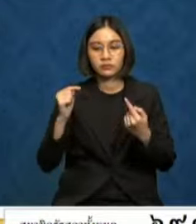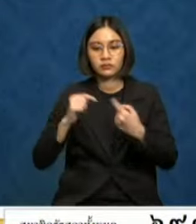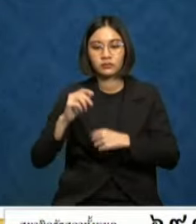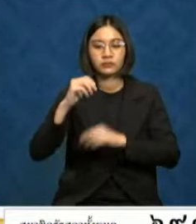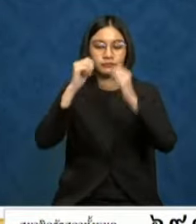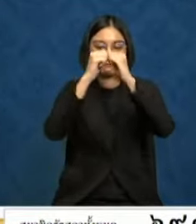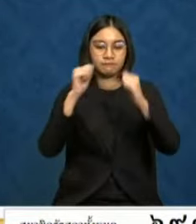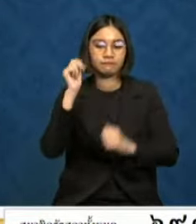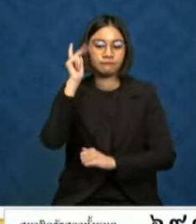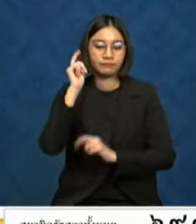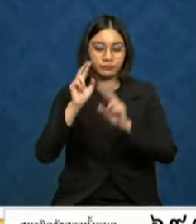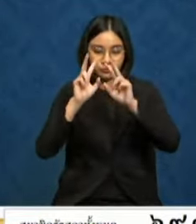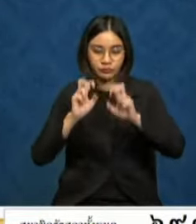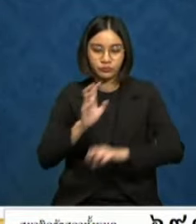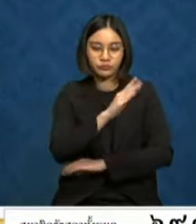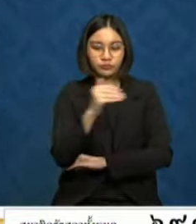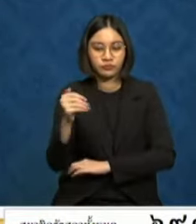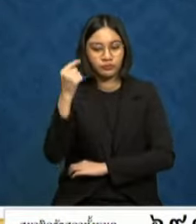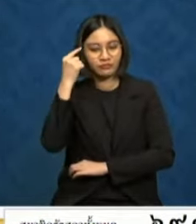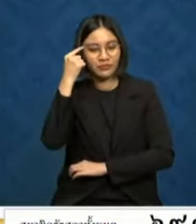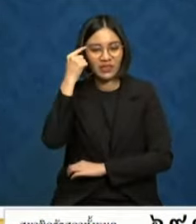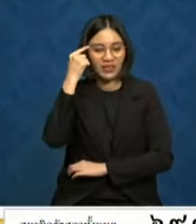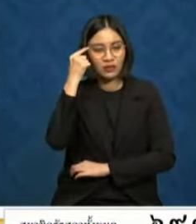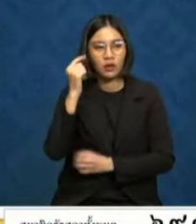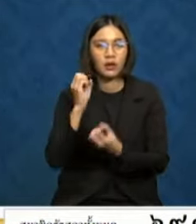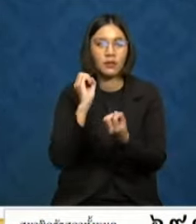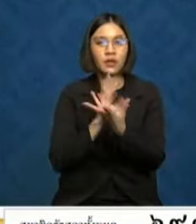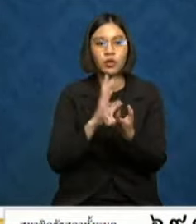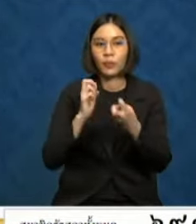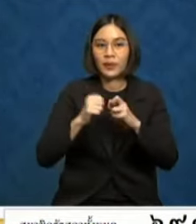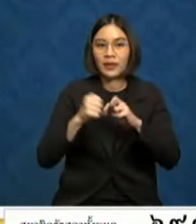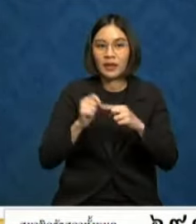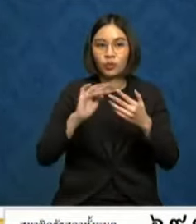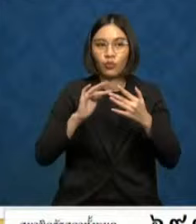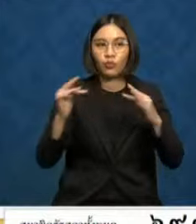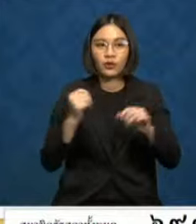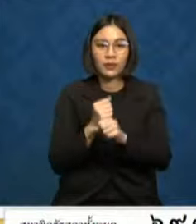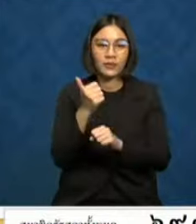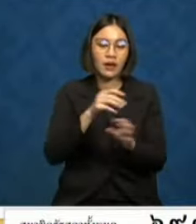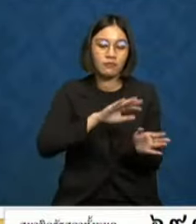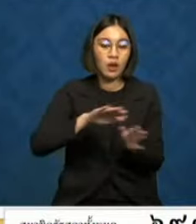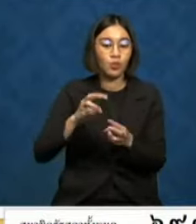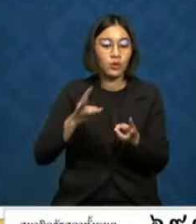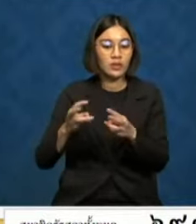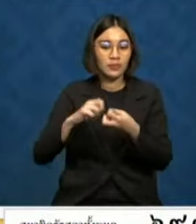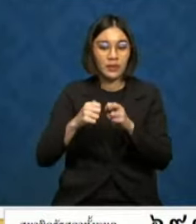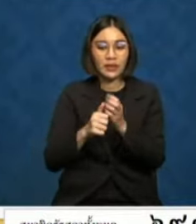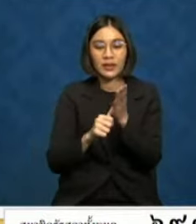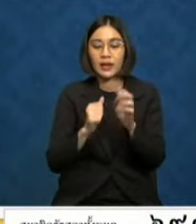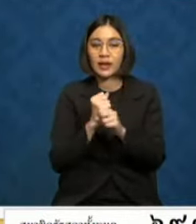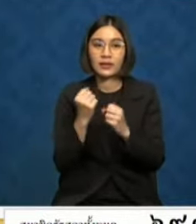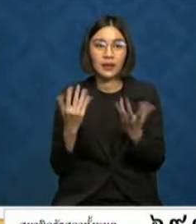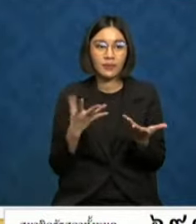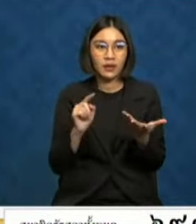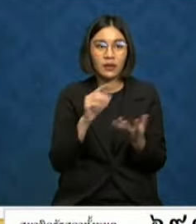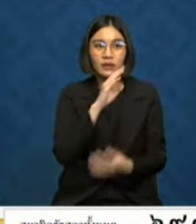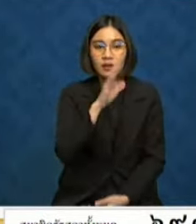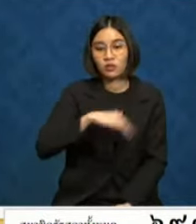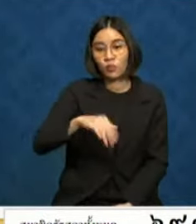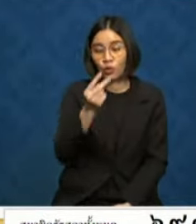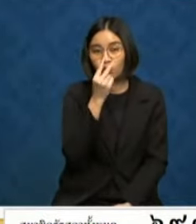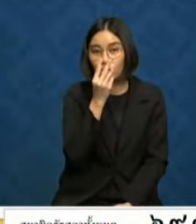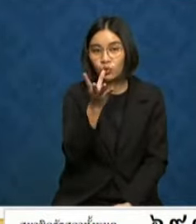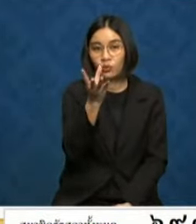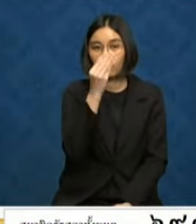องแห่งชาติเองนะครับก็มีความเสี่ยงต่อการถูกโจมตีทางไซเบอร์ด้วยวิธีการแก้ไขจะทำยังไงครับถ้าหากท่านดูตั้